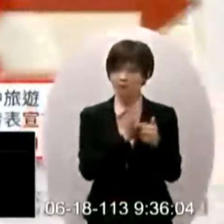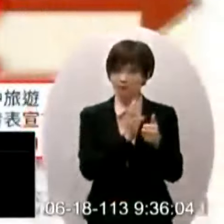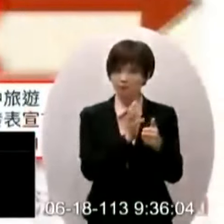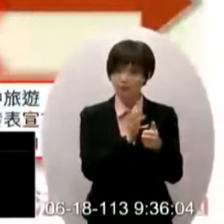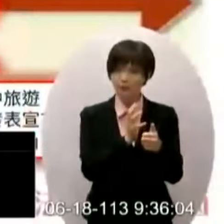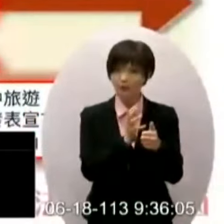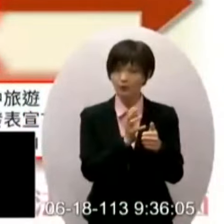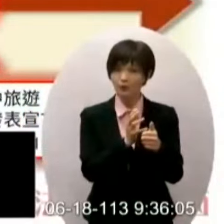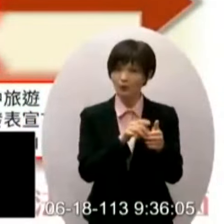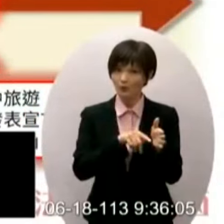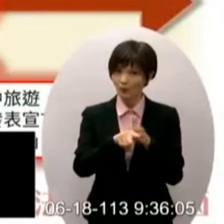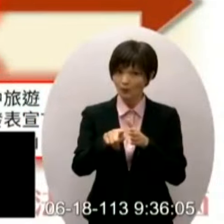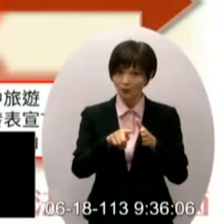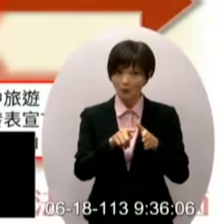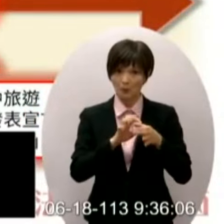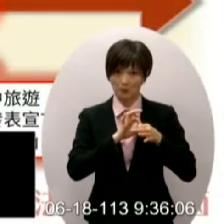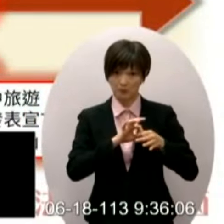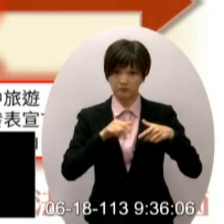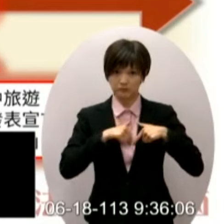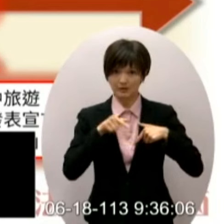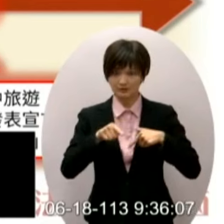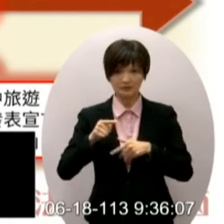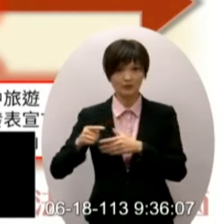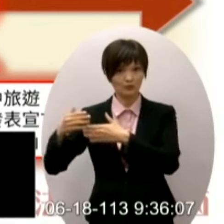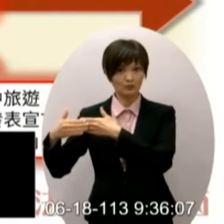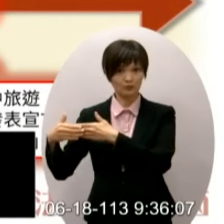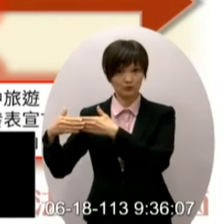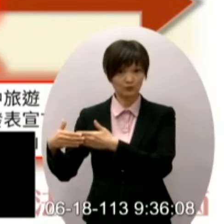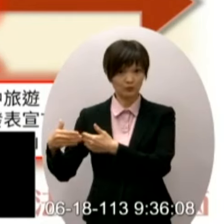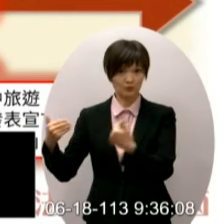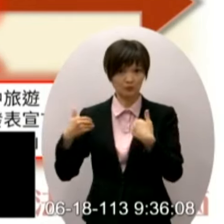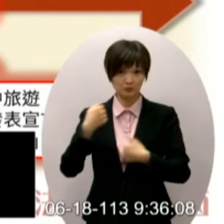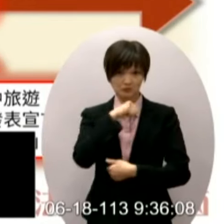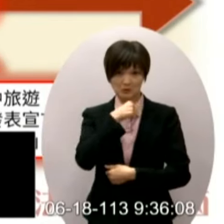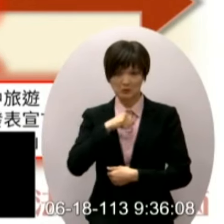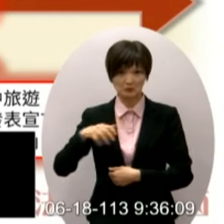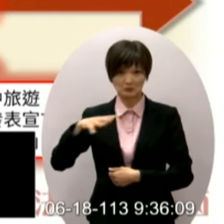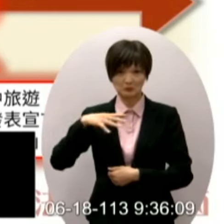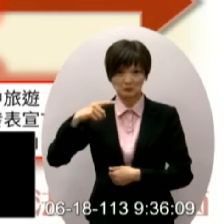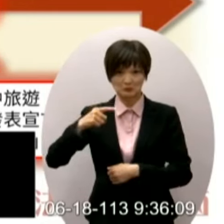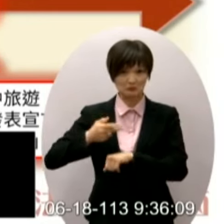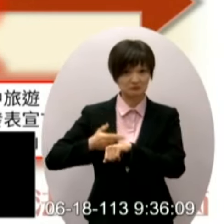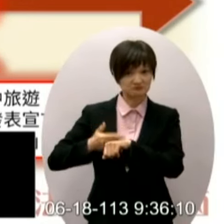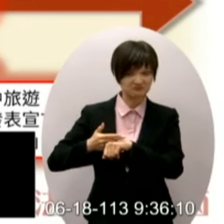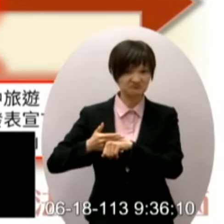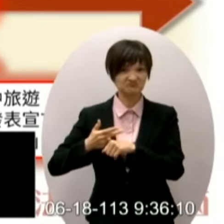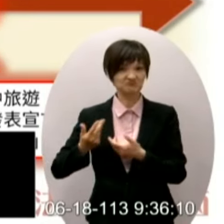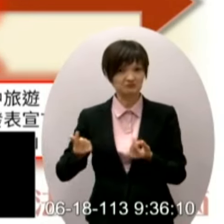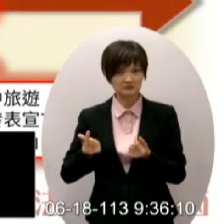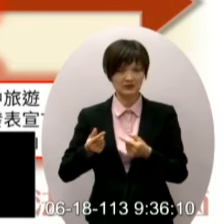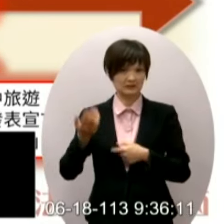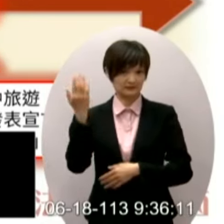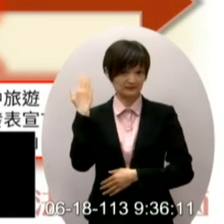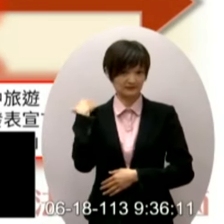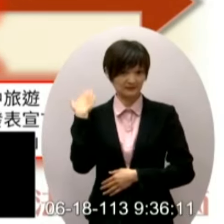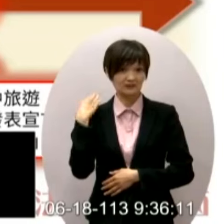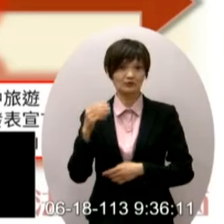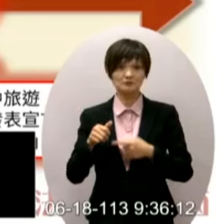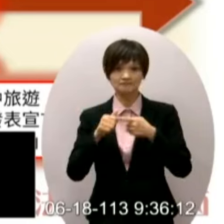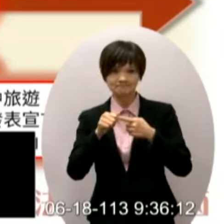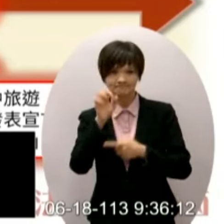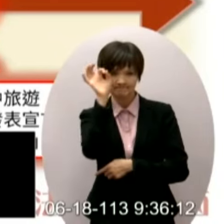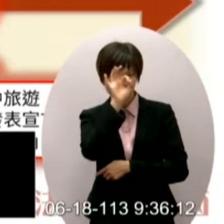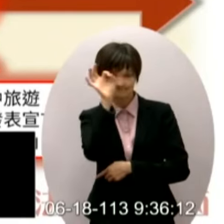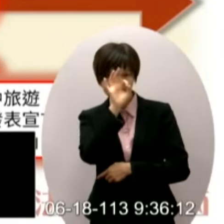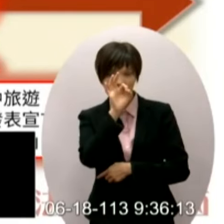在关注，就是中国统战台湾的方式。那么从过去有所谓的融媒体，找出在地协力